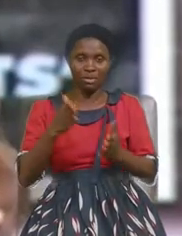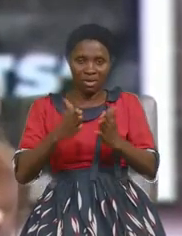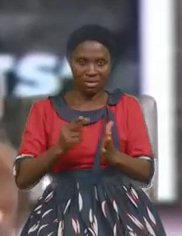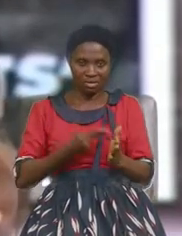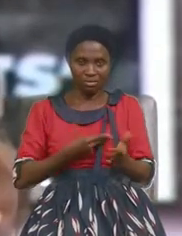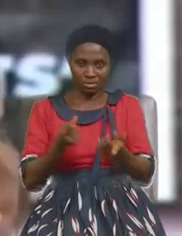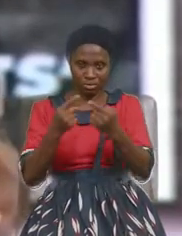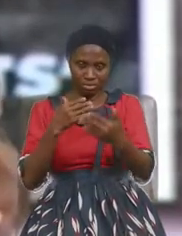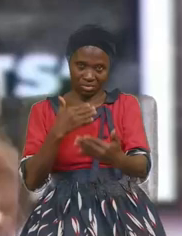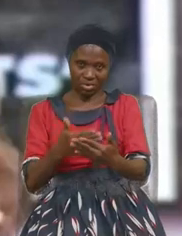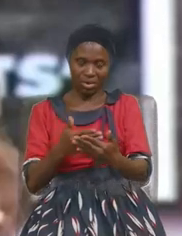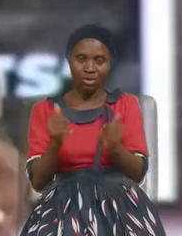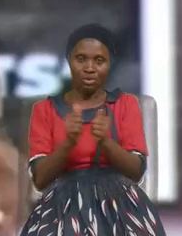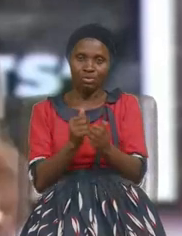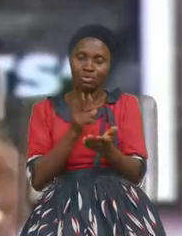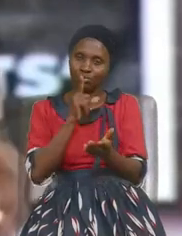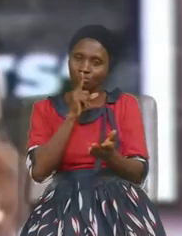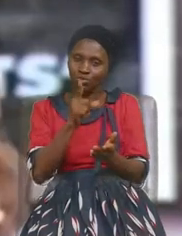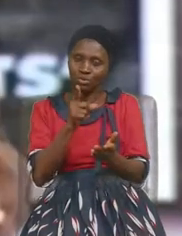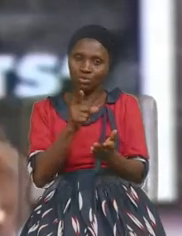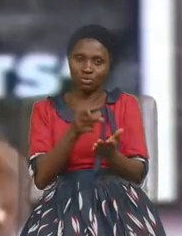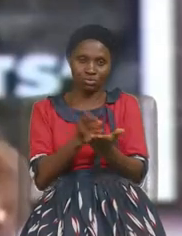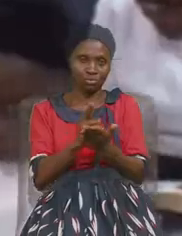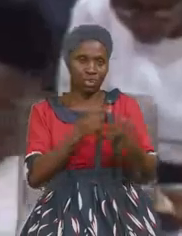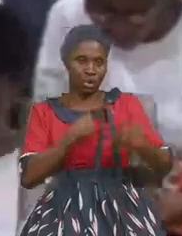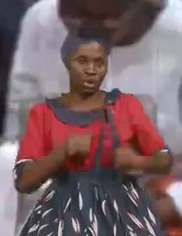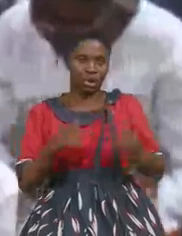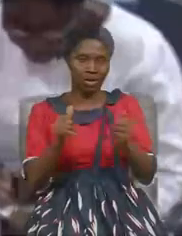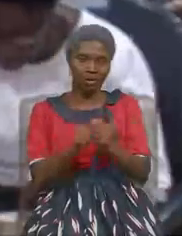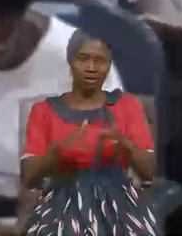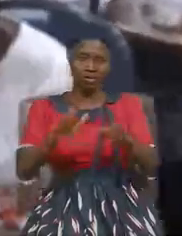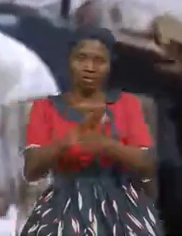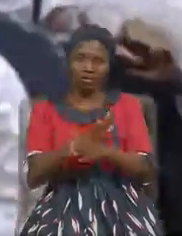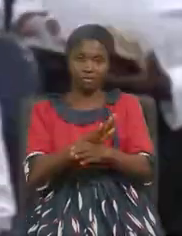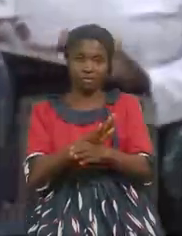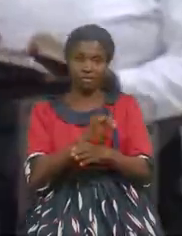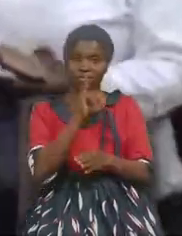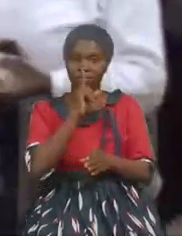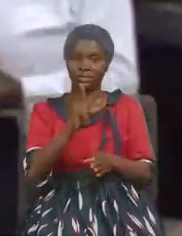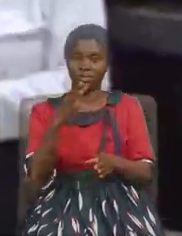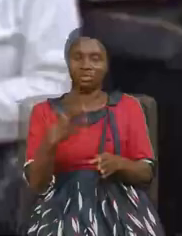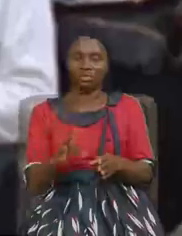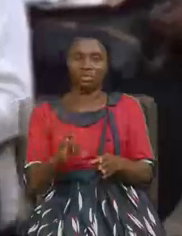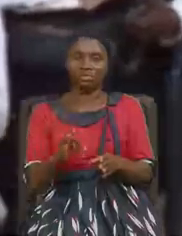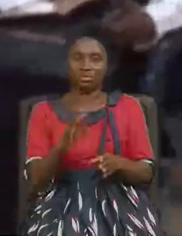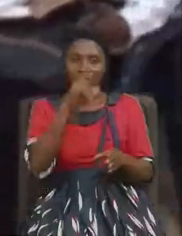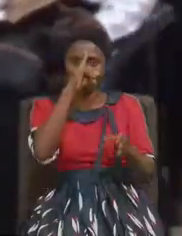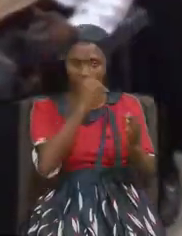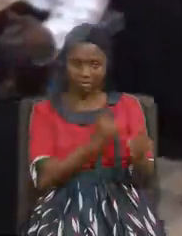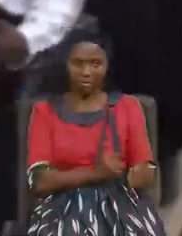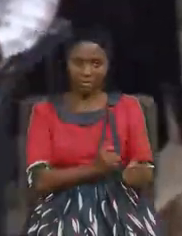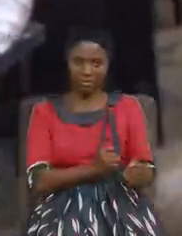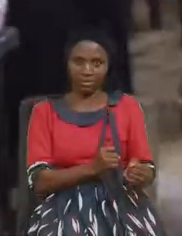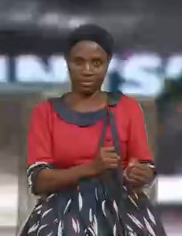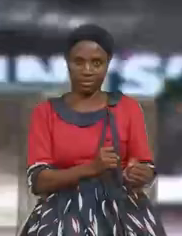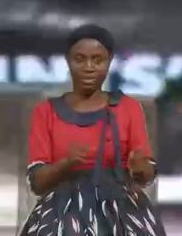un cœur sincère dans la plénitude de la foi. Comme tu viens prier le Seigneur, au